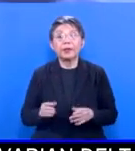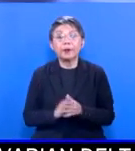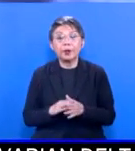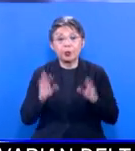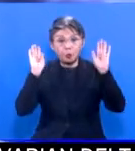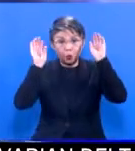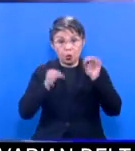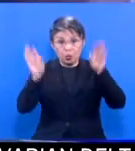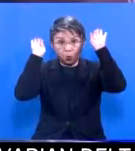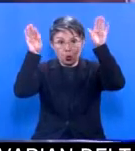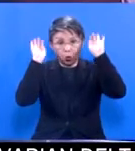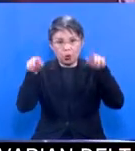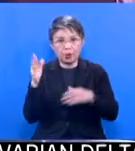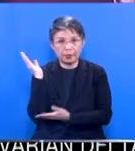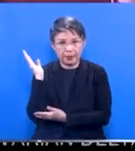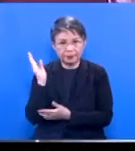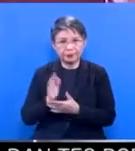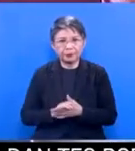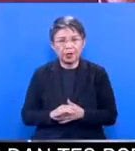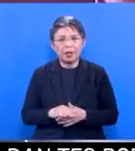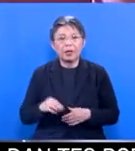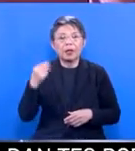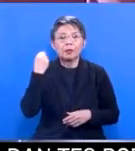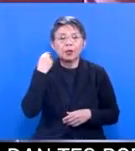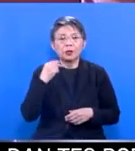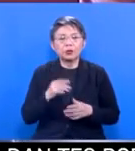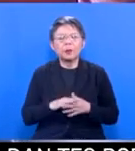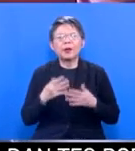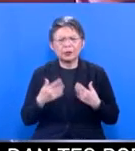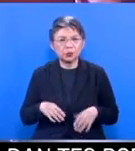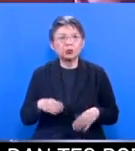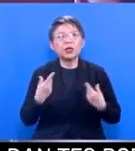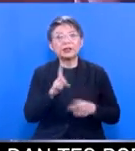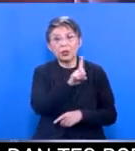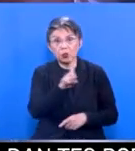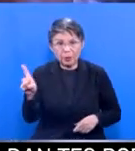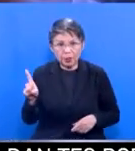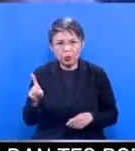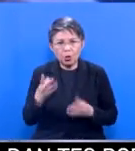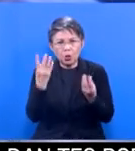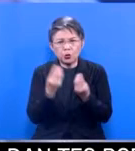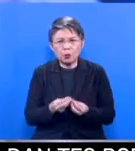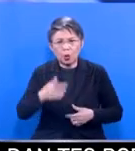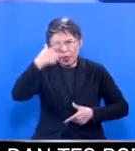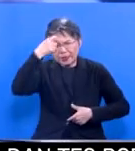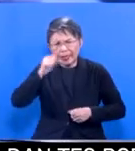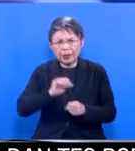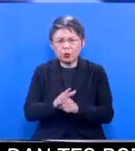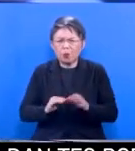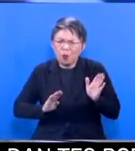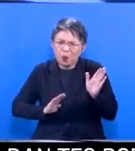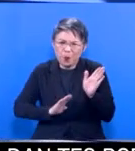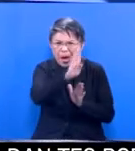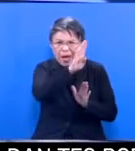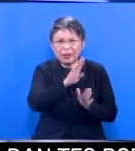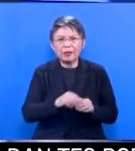menjadi viral di media sosial. Pihak RSUD Dr. Haryono mengaku memang sejak sepekan terakhir, jumlah pasien COVID-19 melonjak